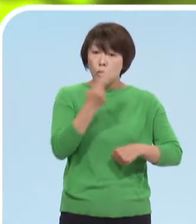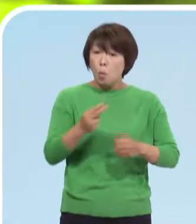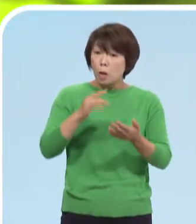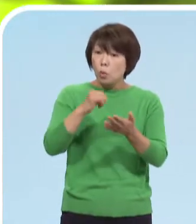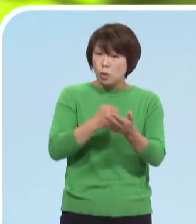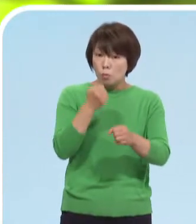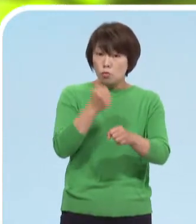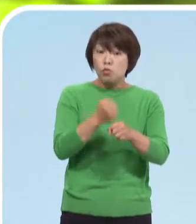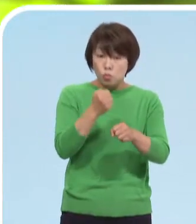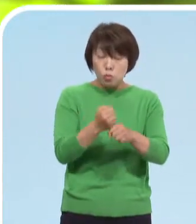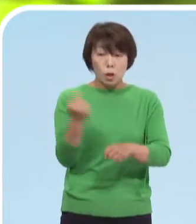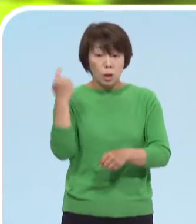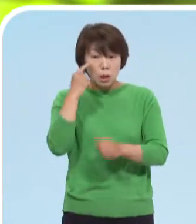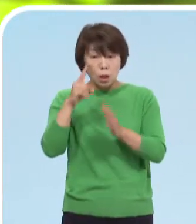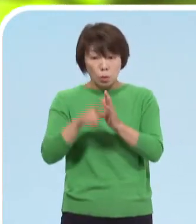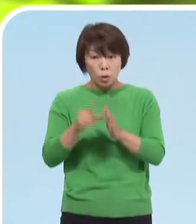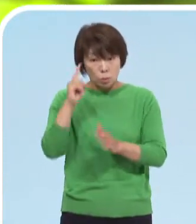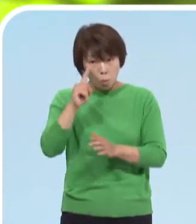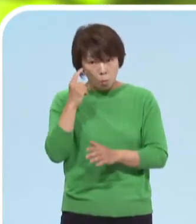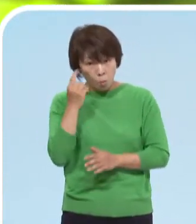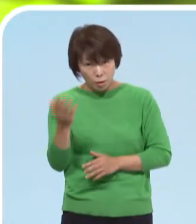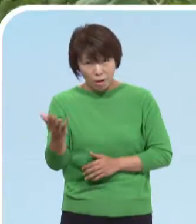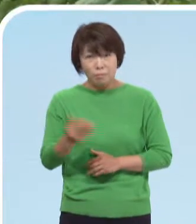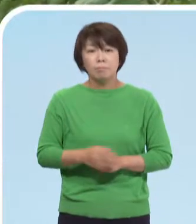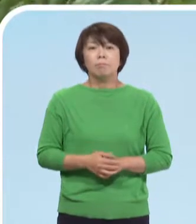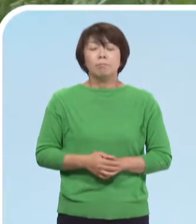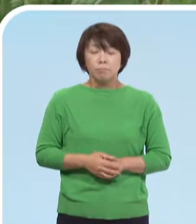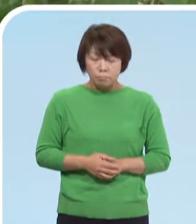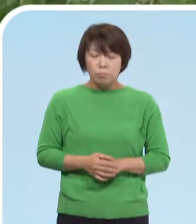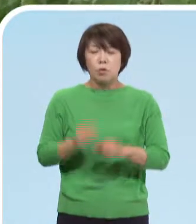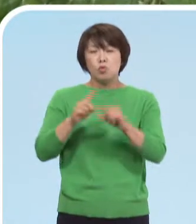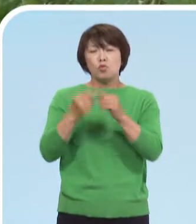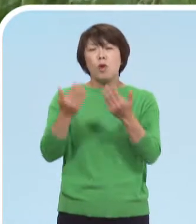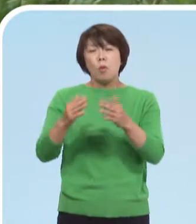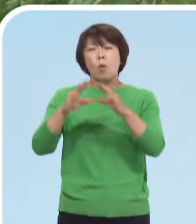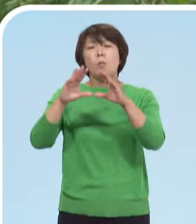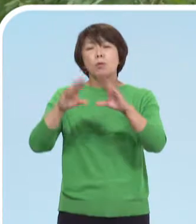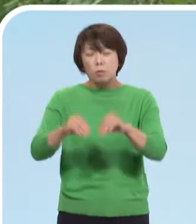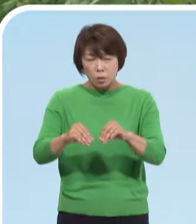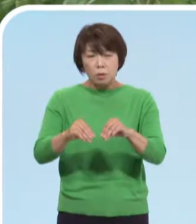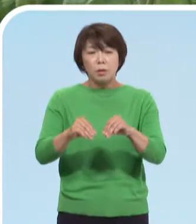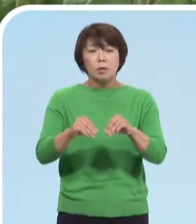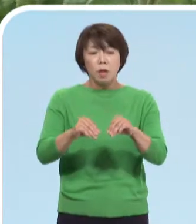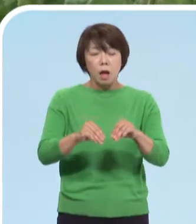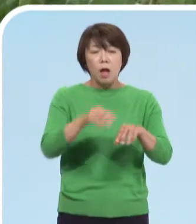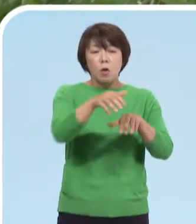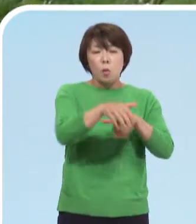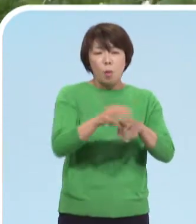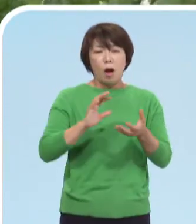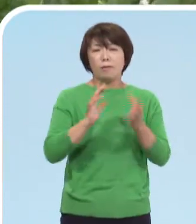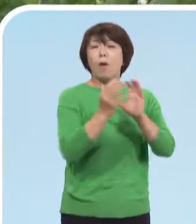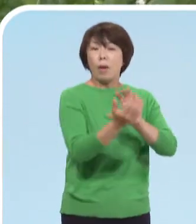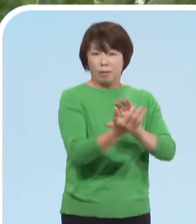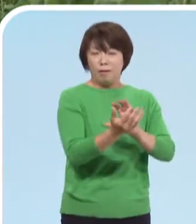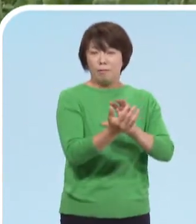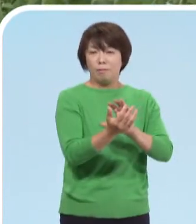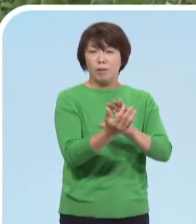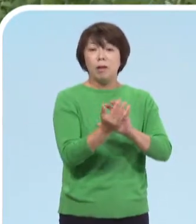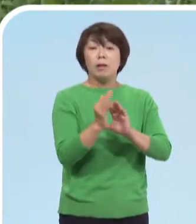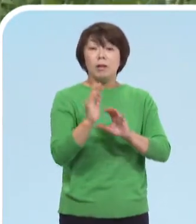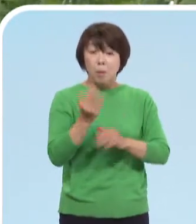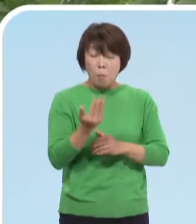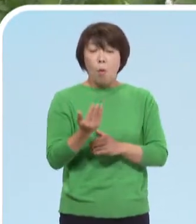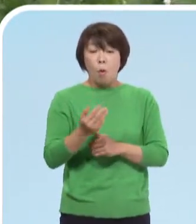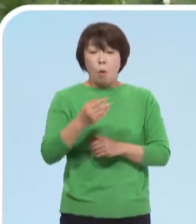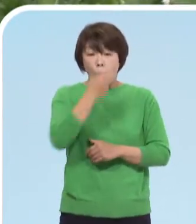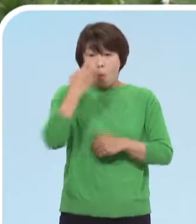ムを作ると言われた時はどう思われましたか。は い、中学校ももうなくなっちゃって、まあ、こういうような形の農園にしたんですけども、うん、また地元